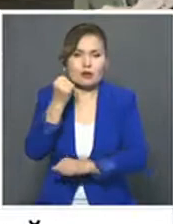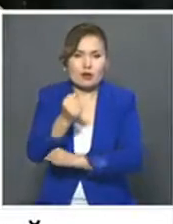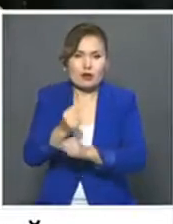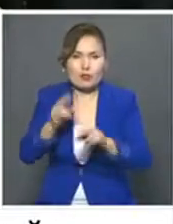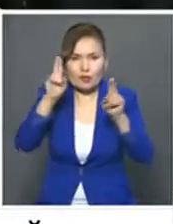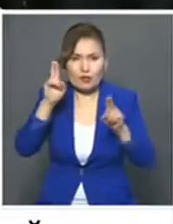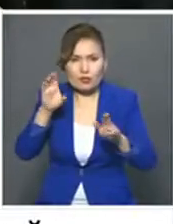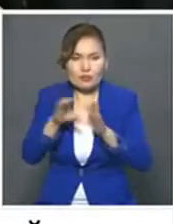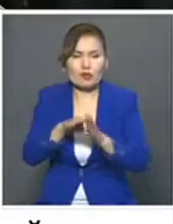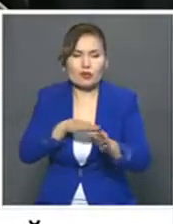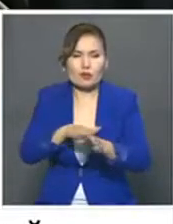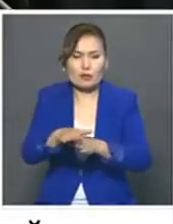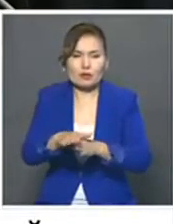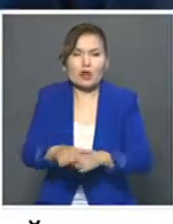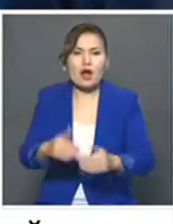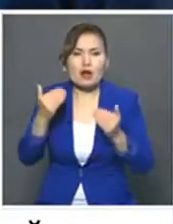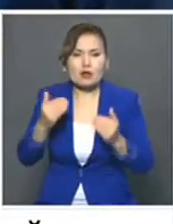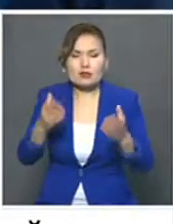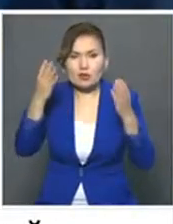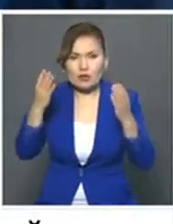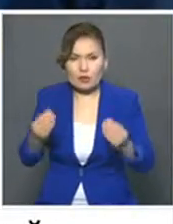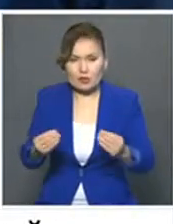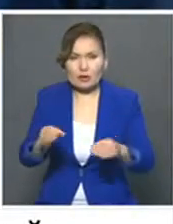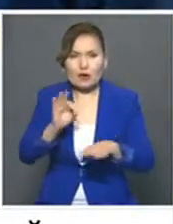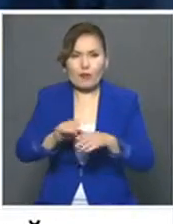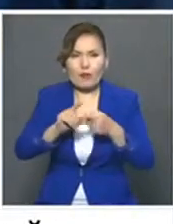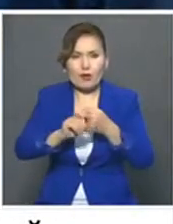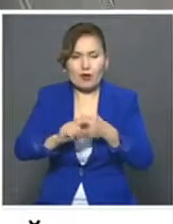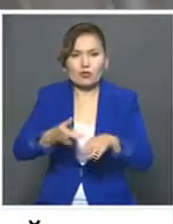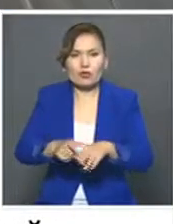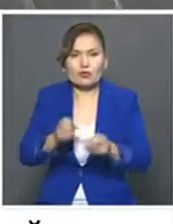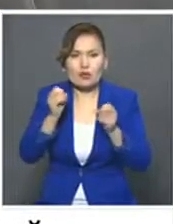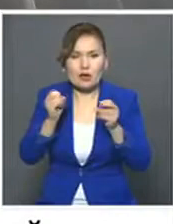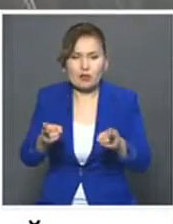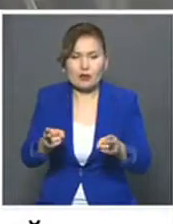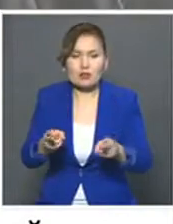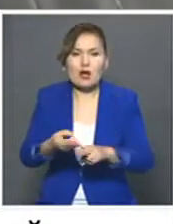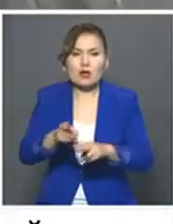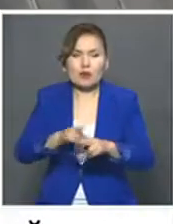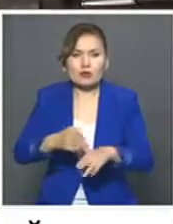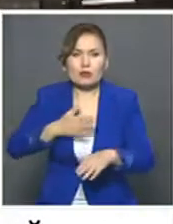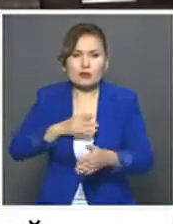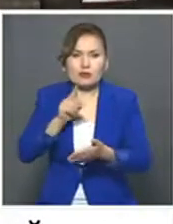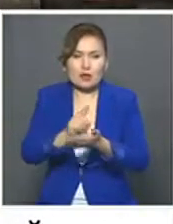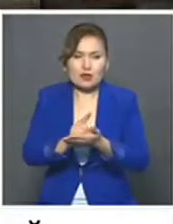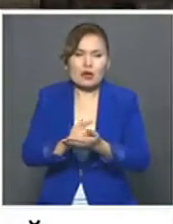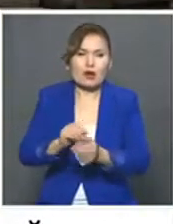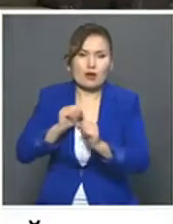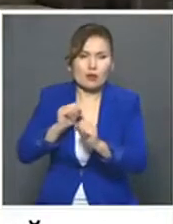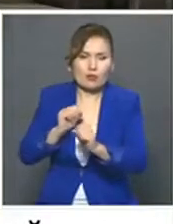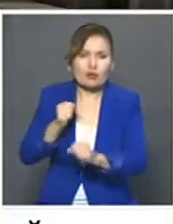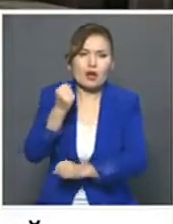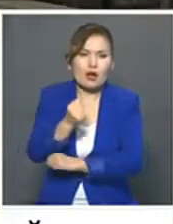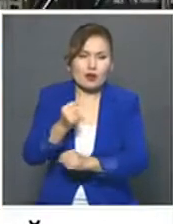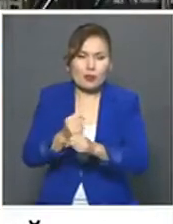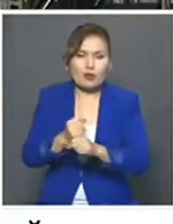алудамыз. Себебі қазіргі уақытта мына үндетіміз өте кең тарап жатыр. Бізде жалпы жұмыскерден